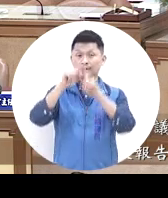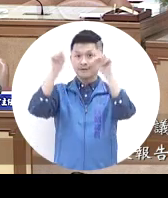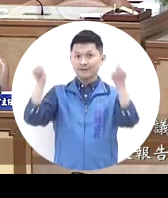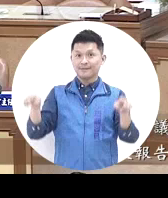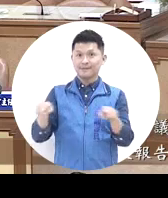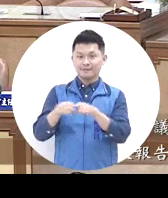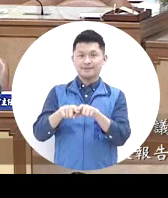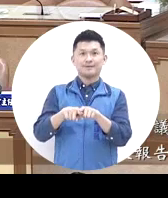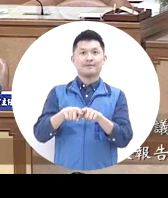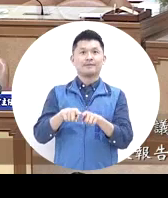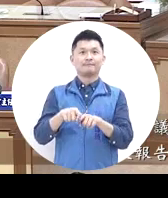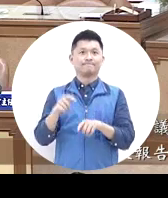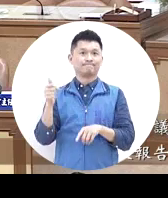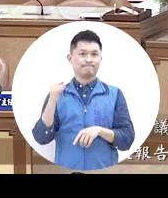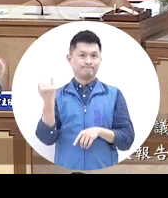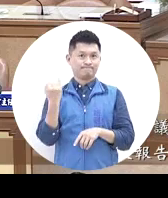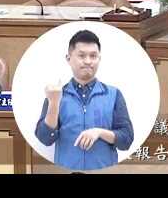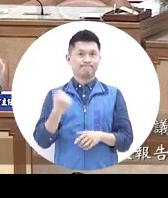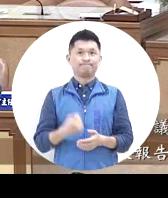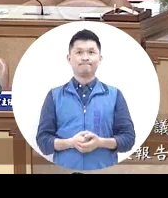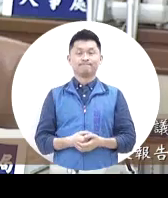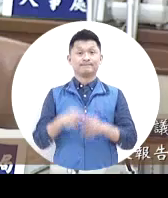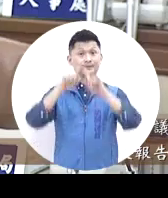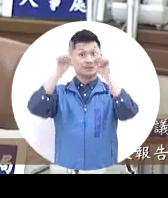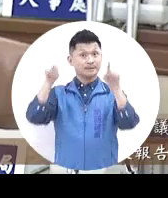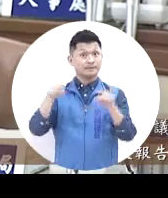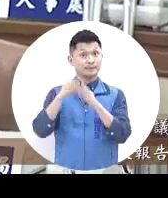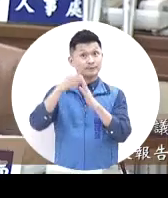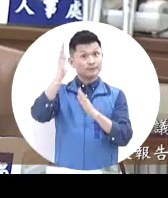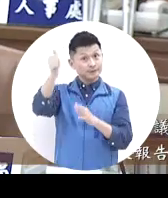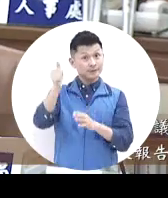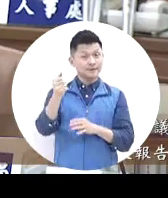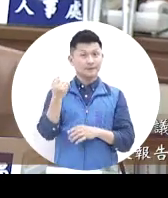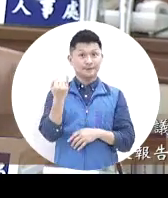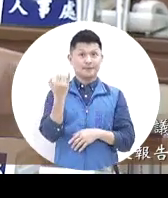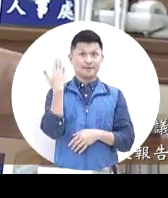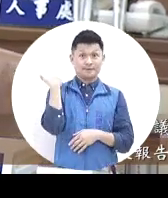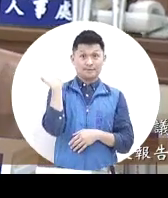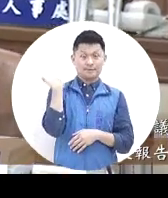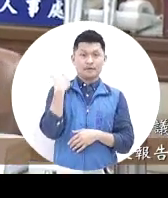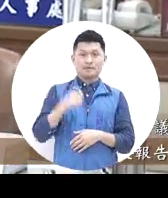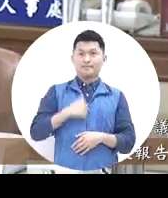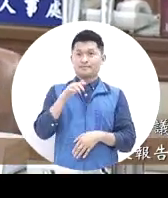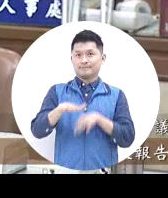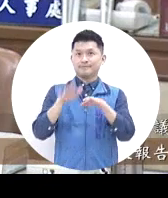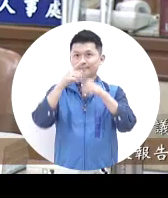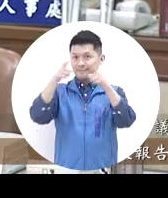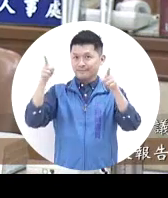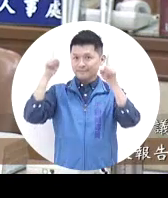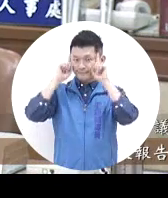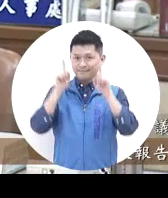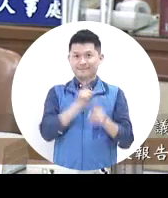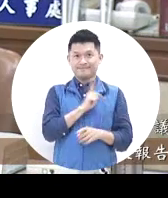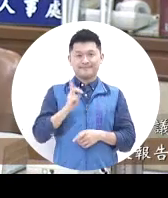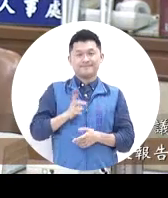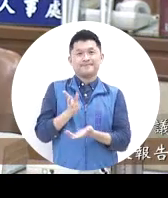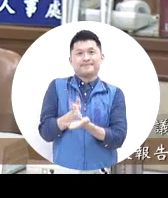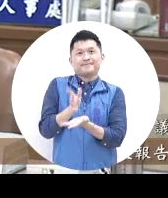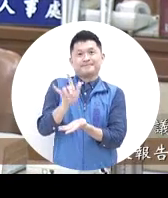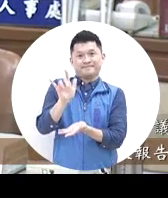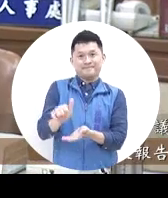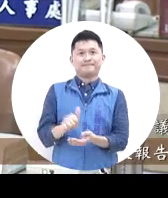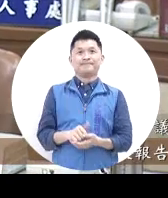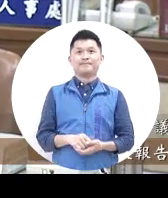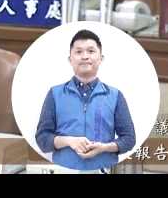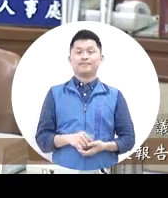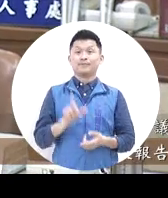京。张爱京局长曾经担任过实践大学的兼任讲师、东